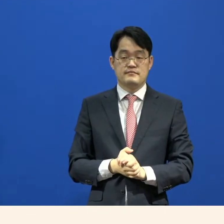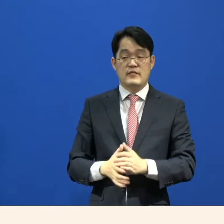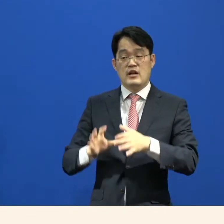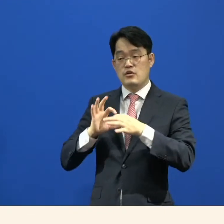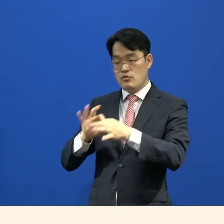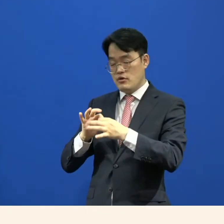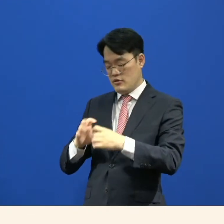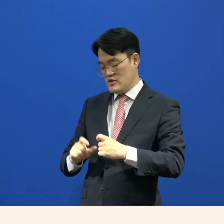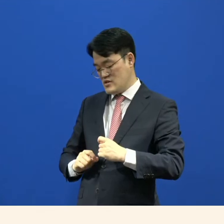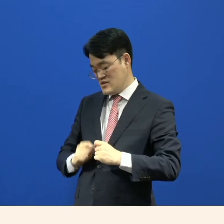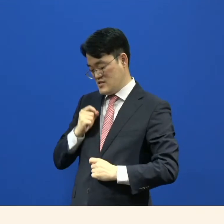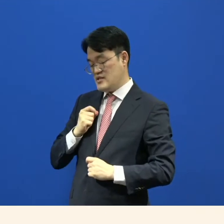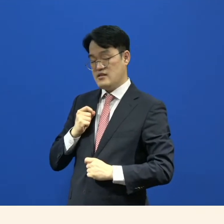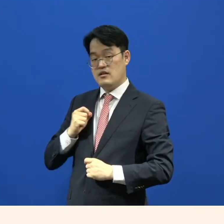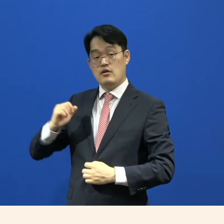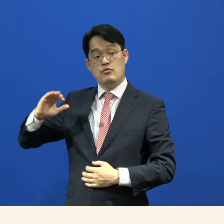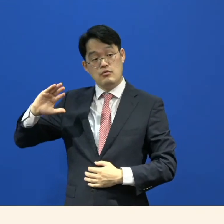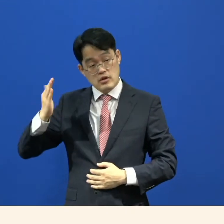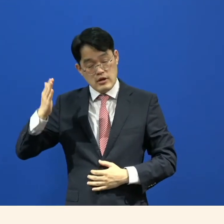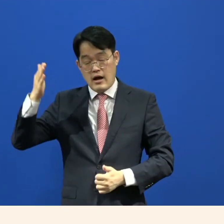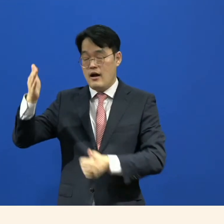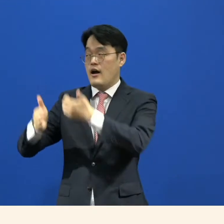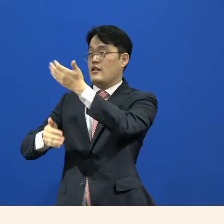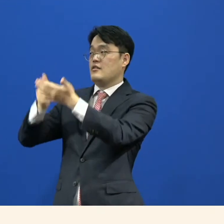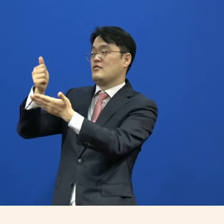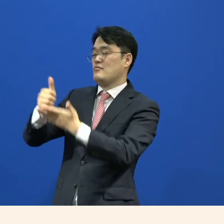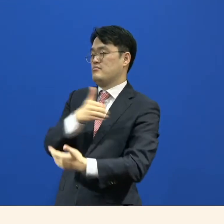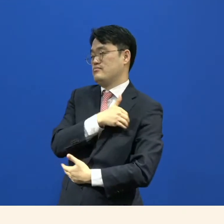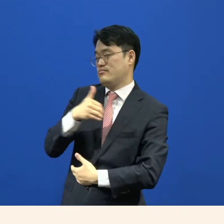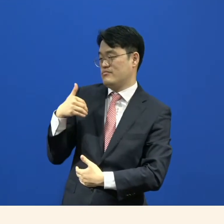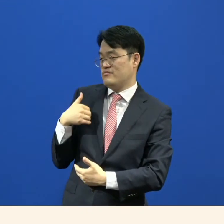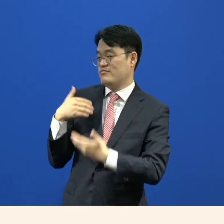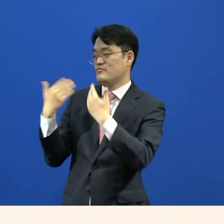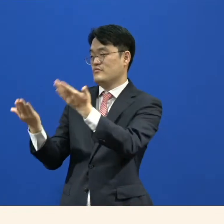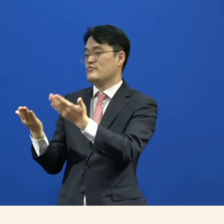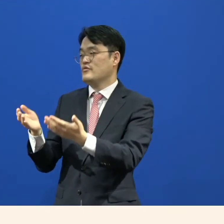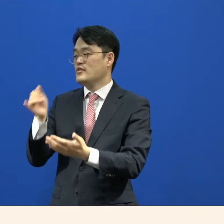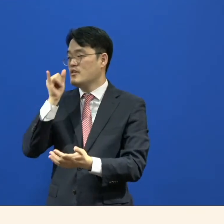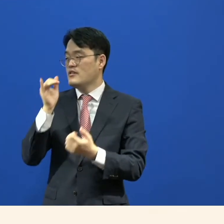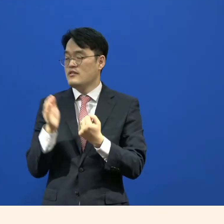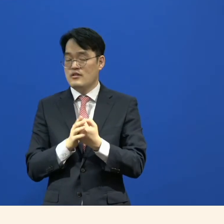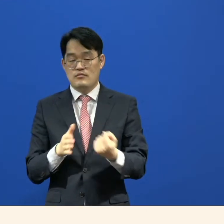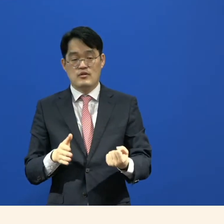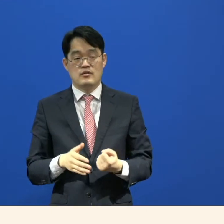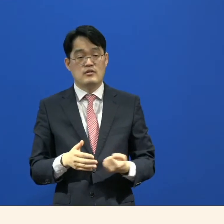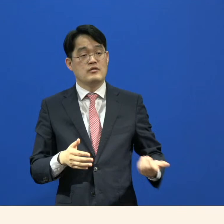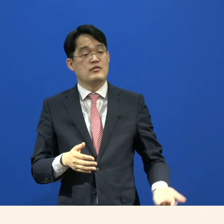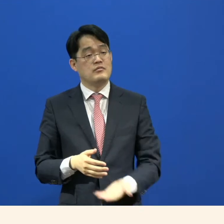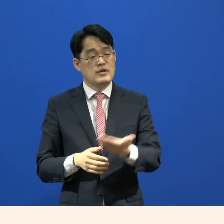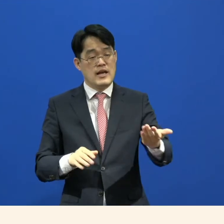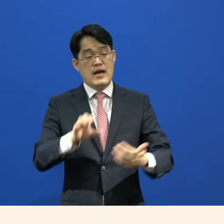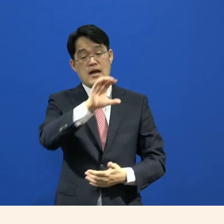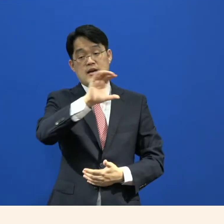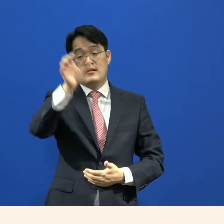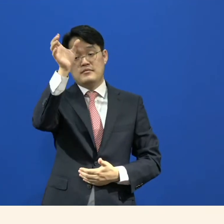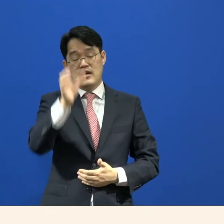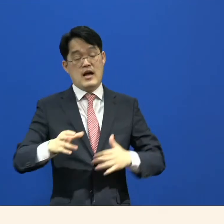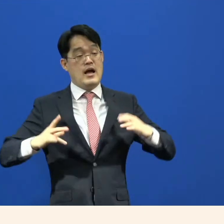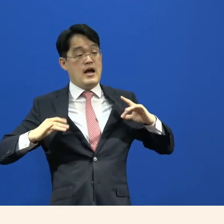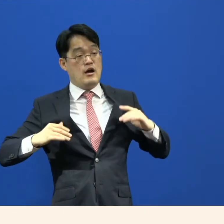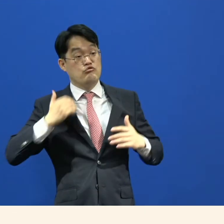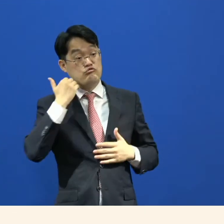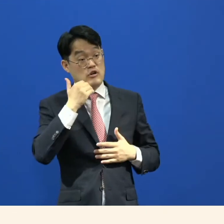완전히 만족시킬 수 있기 때문에. 누가 십자가를 자랑하는 겁니까? 바울은 자랑의 근거를 가지고 있습니다. 그